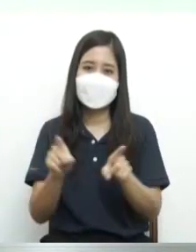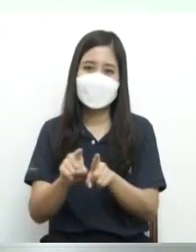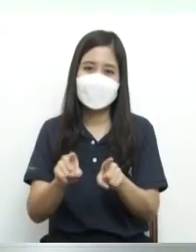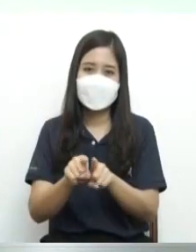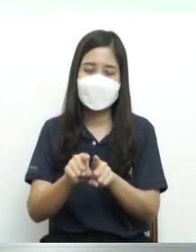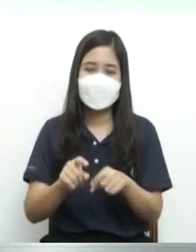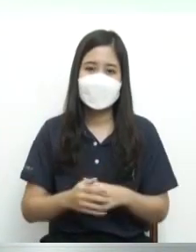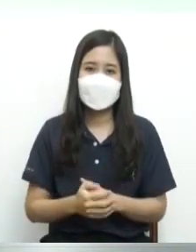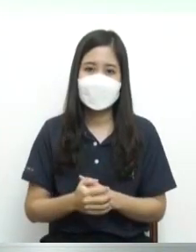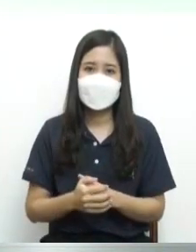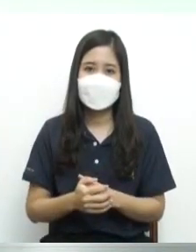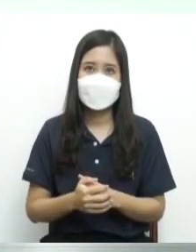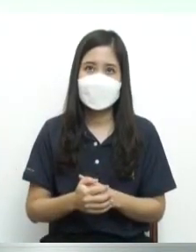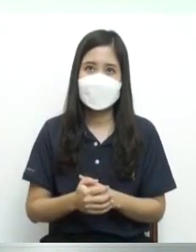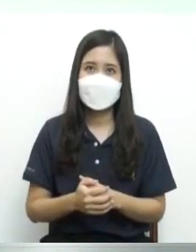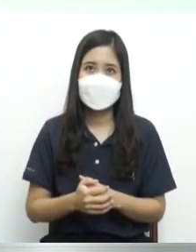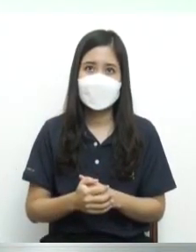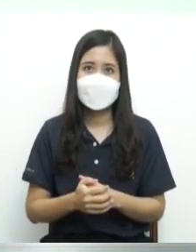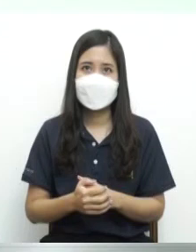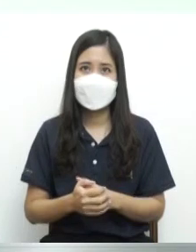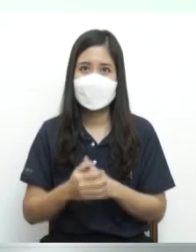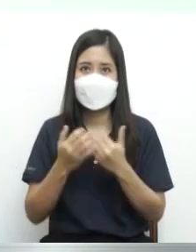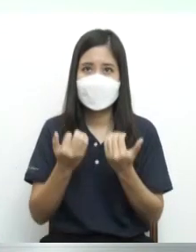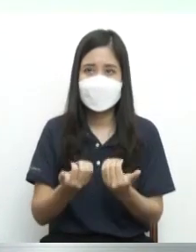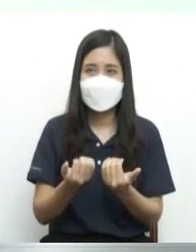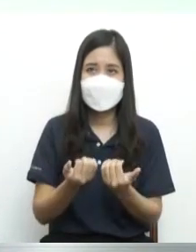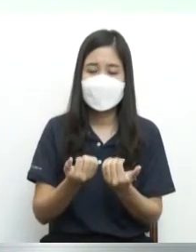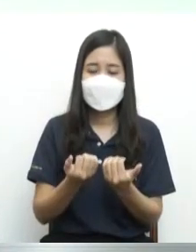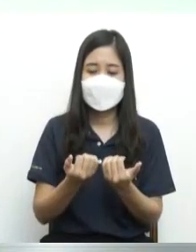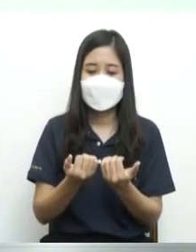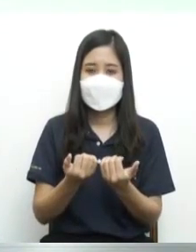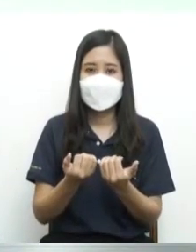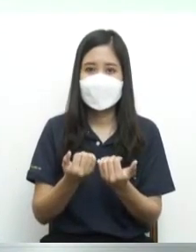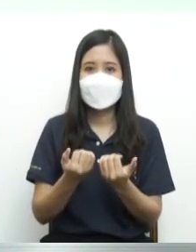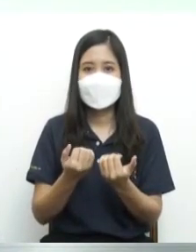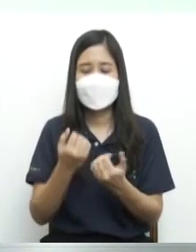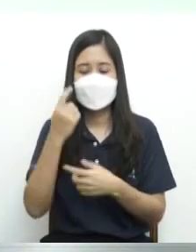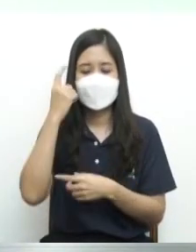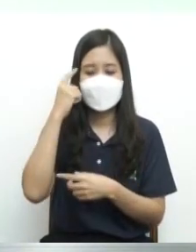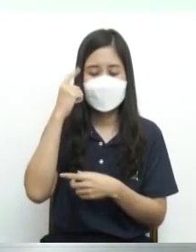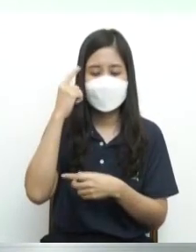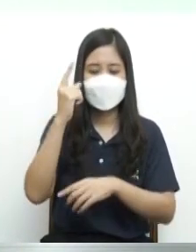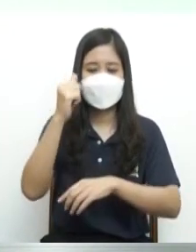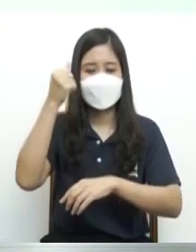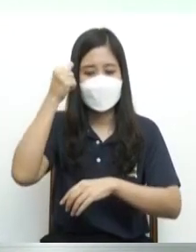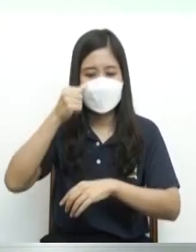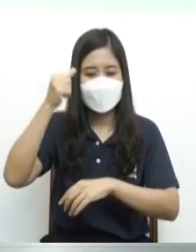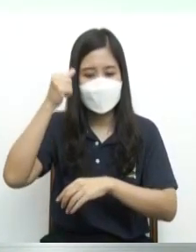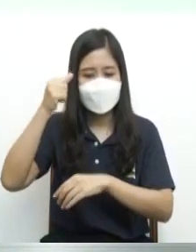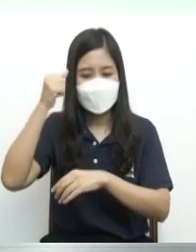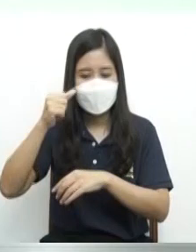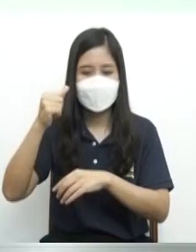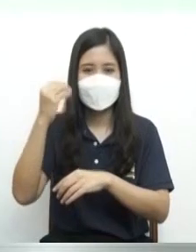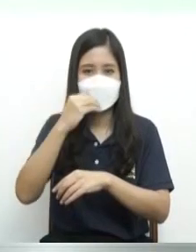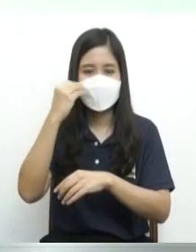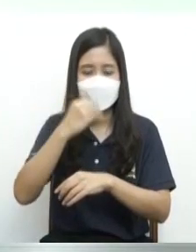ถึงวันศุกร์ผมจะรู้สึกเอ๊ะมันจะเสาร์อาทิตย์อีกแล้วเนี่ยมันจะเสียดาย2วันนี้พอวันอาทิตย์บอกเออพรุ่งนี้ดีใจจะได้ไปท